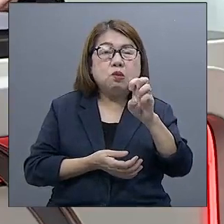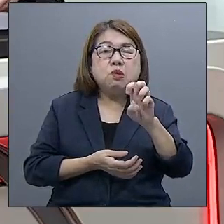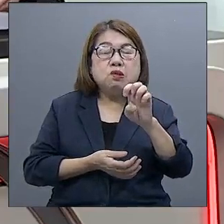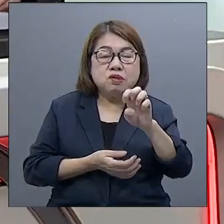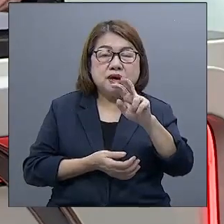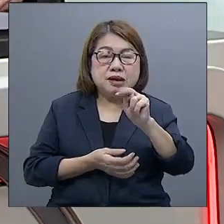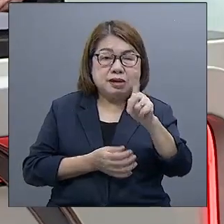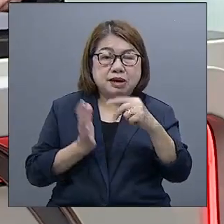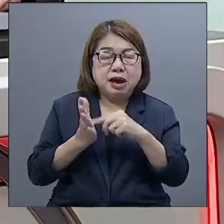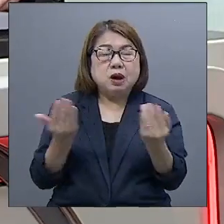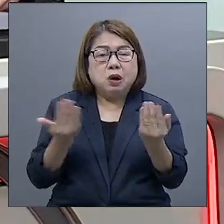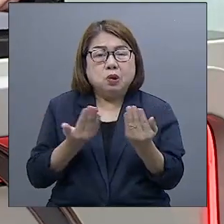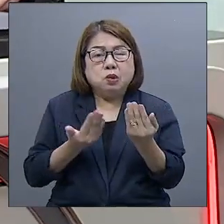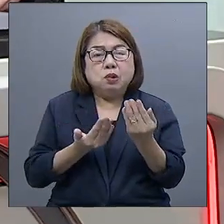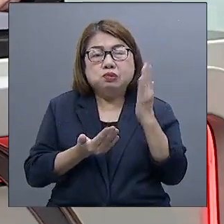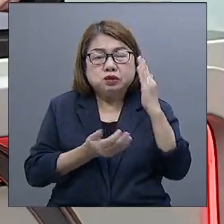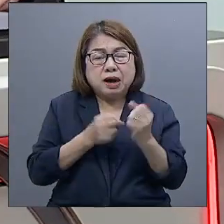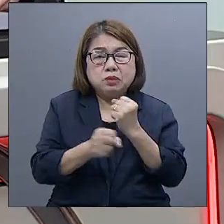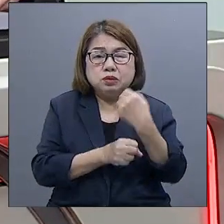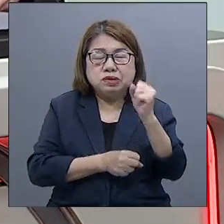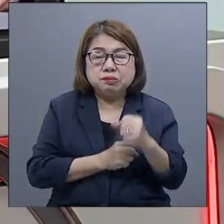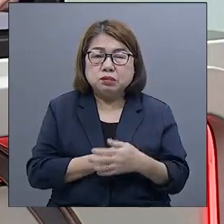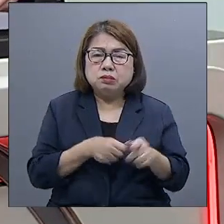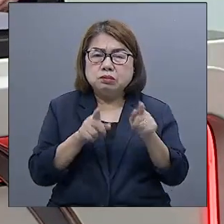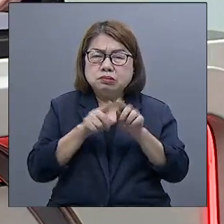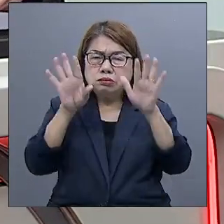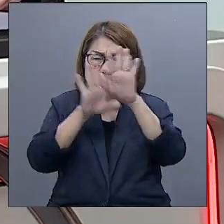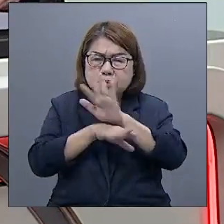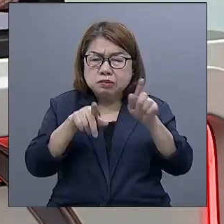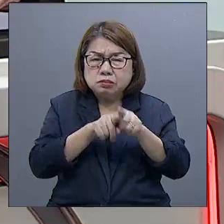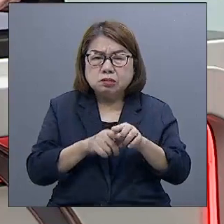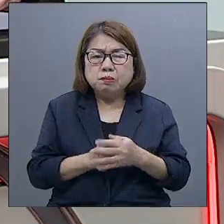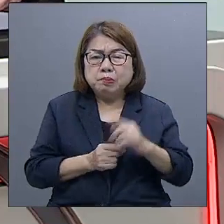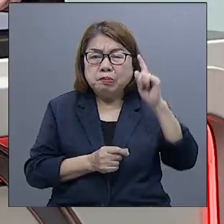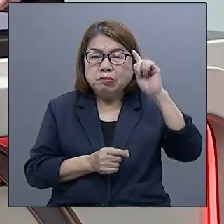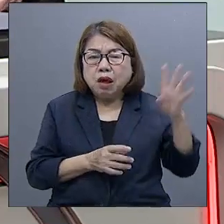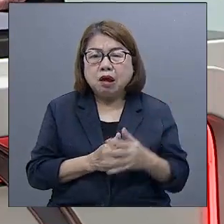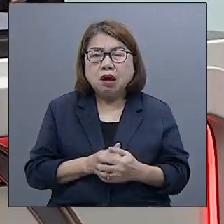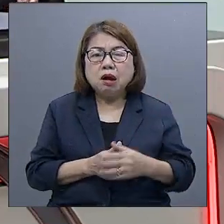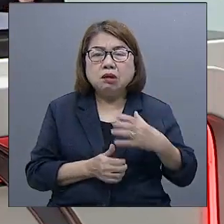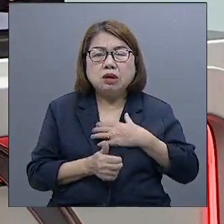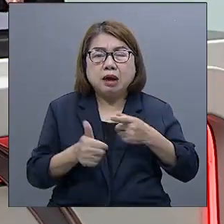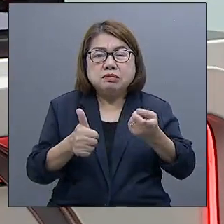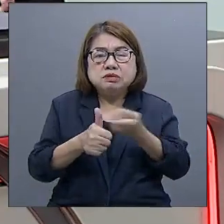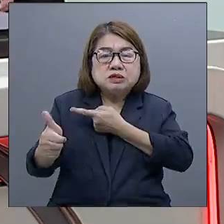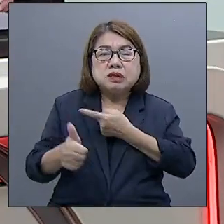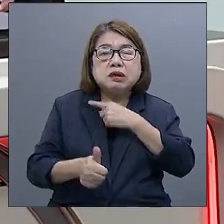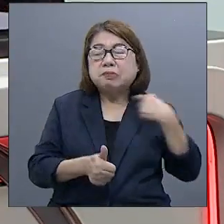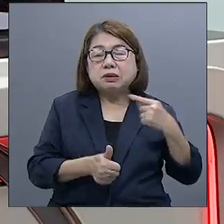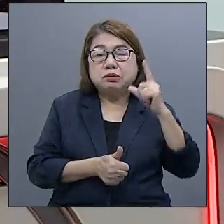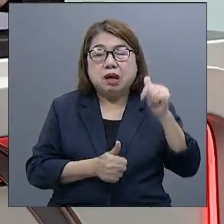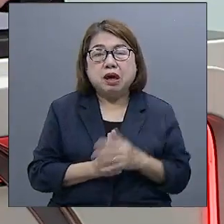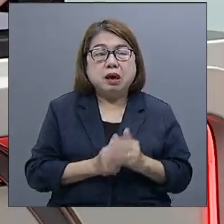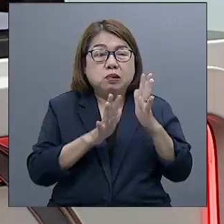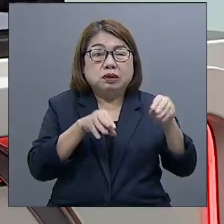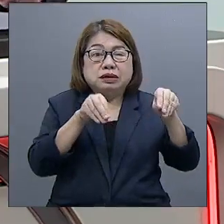วัยเพียง 10ขวบเท่านั้นอยู่ในอาการหลอนกำลังจะปาดคอฆ่าแมวเพราะว่าลูกชายถูกคนข้างบ้านเนี่ยหลอกให้เสร็จยา